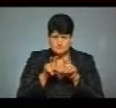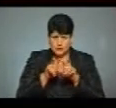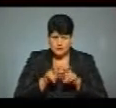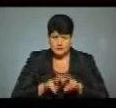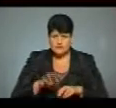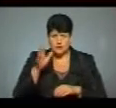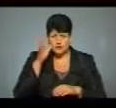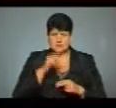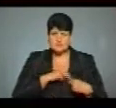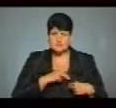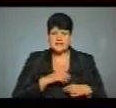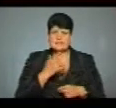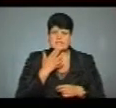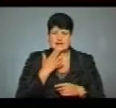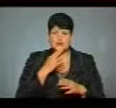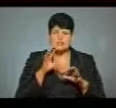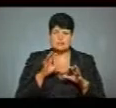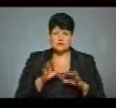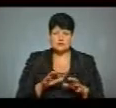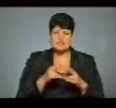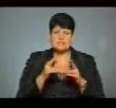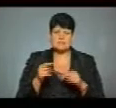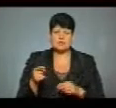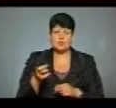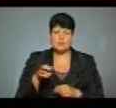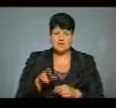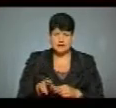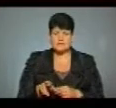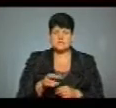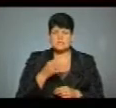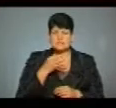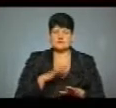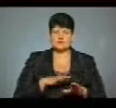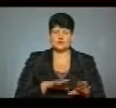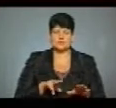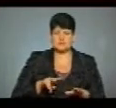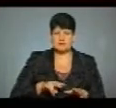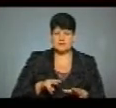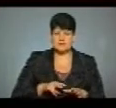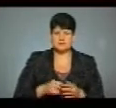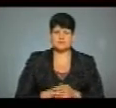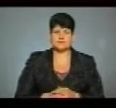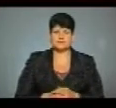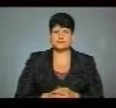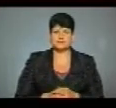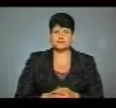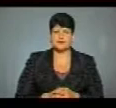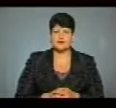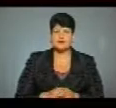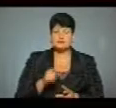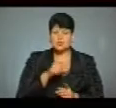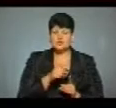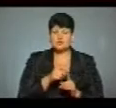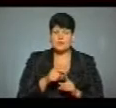наукові співробітники національного заповідника замки Тернопілля, повідомив заступник директора цього заповідника Вадим Гарбузенко. За його